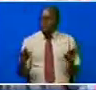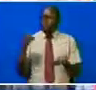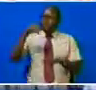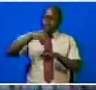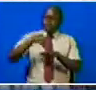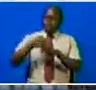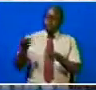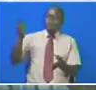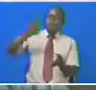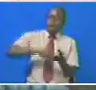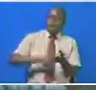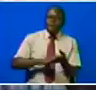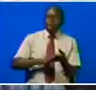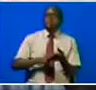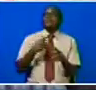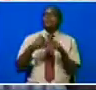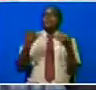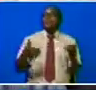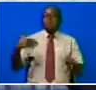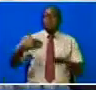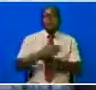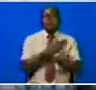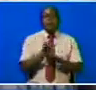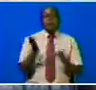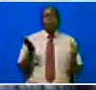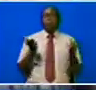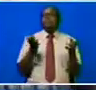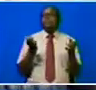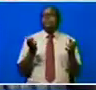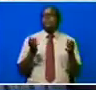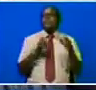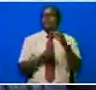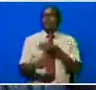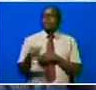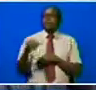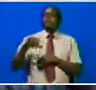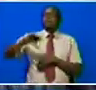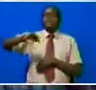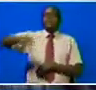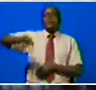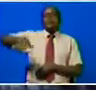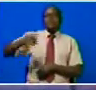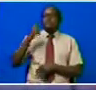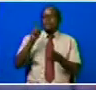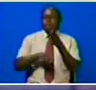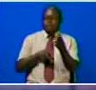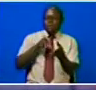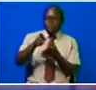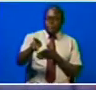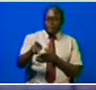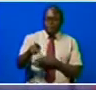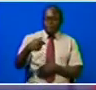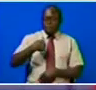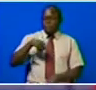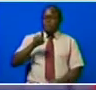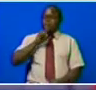hivyo. Imetokea sasa makatels. Makatels ambapo wako under city council. Wanasema tulipe pesa. Tumeamuru ya